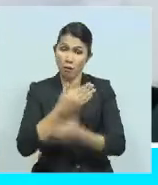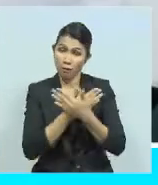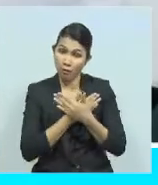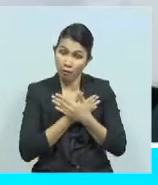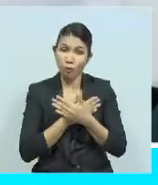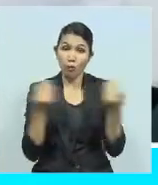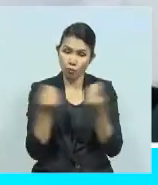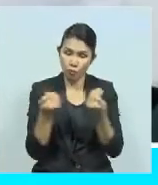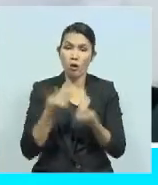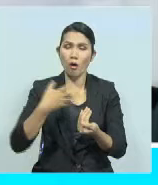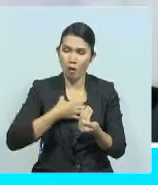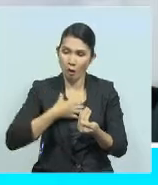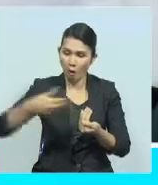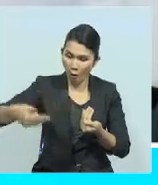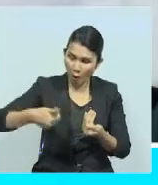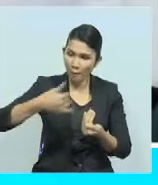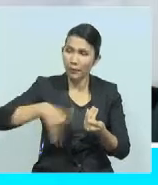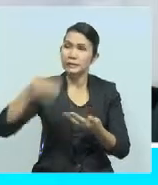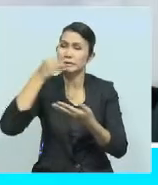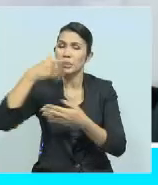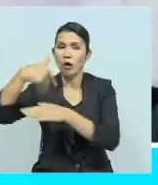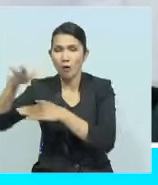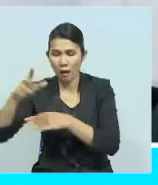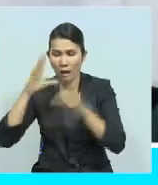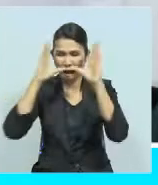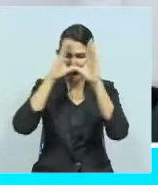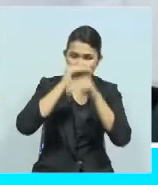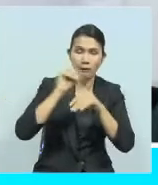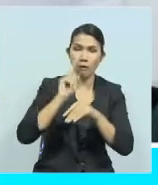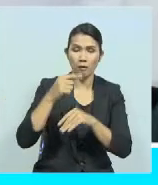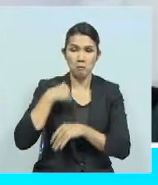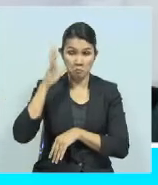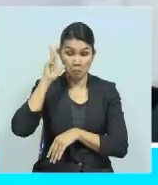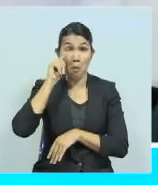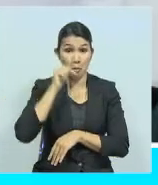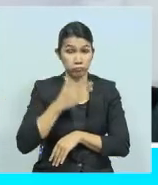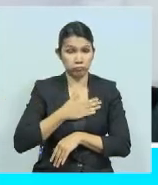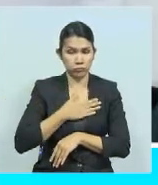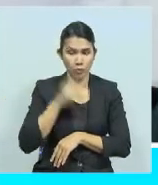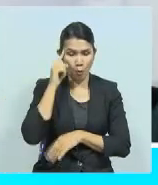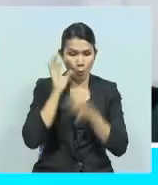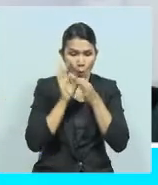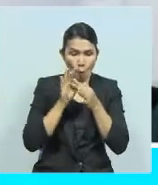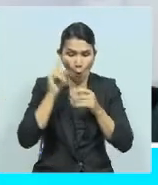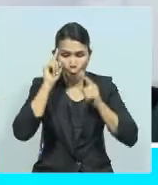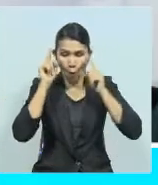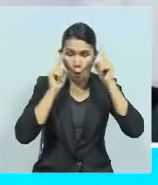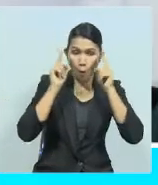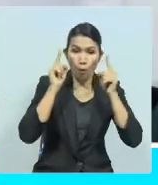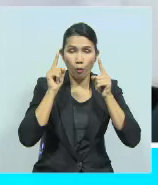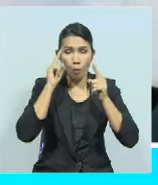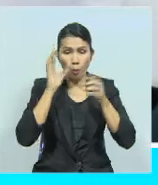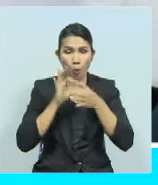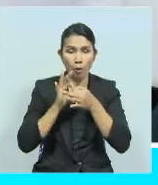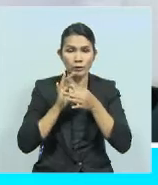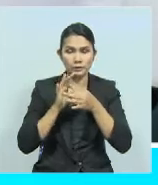แบบนี้ลูกๆอาจจะอยากขอไปรับประทานอาหารนอกบ้านขอกลับดึกบ้างพ่อแม่บางครั้งเองรู้สึกว่ากังวลเกินไปพอเขากังวลม